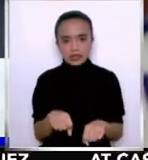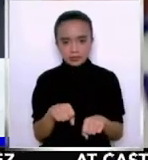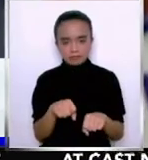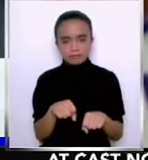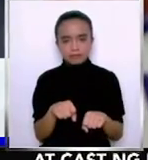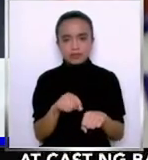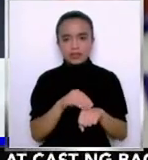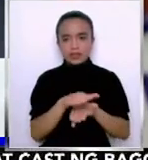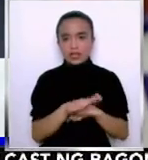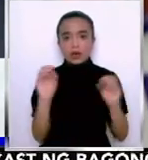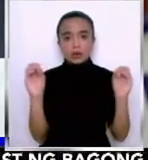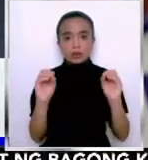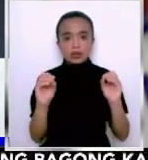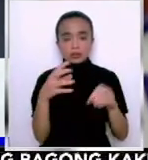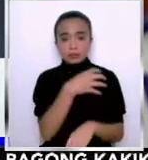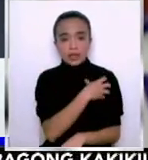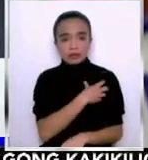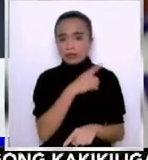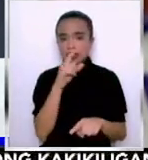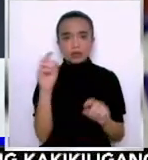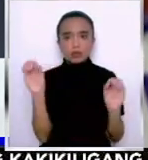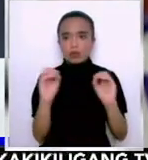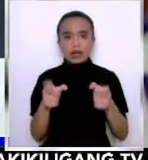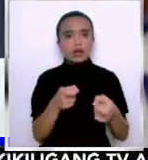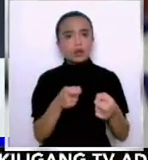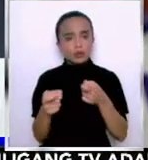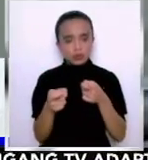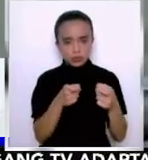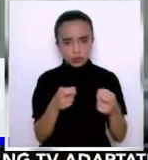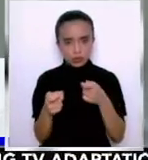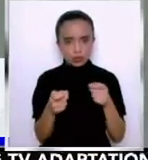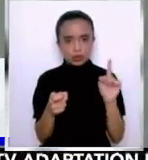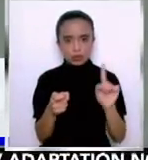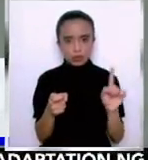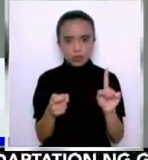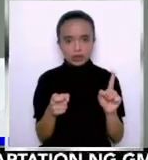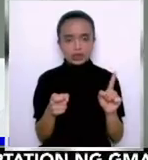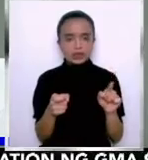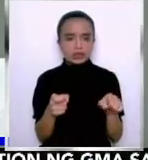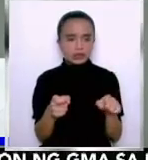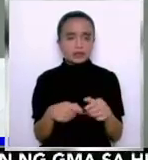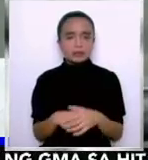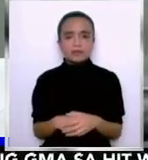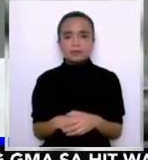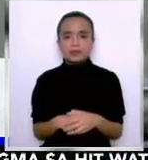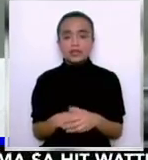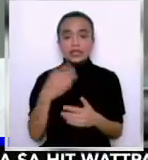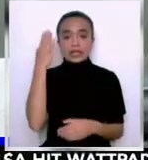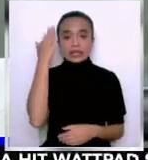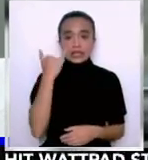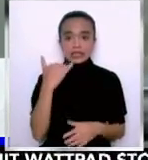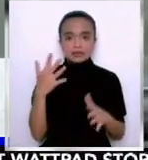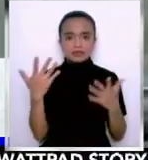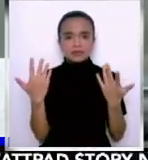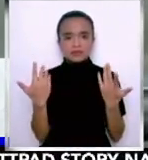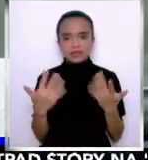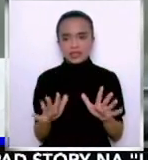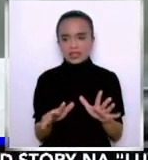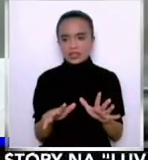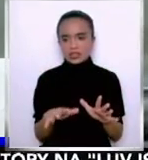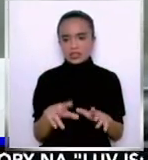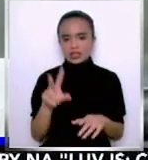sa poder ng PNP yung magiging disposition po nitong ating respondent. Dahil lumipas na raw ang halos